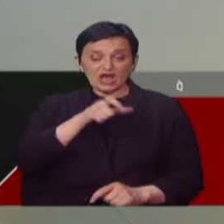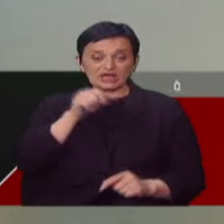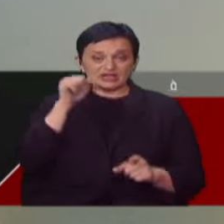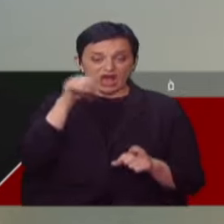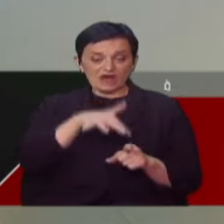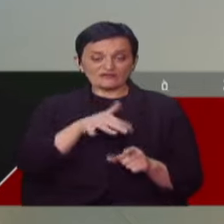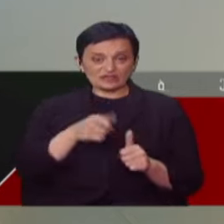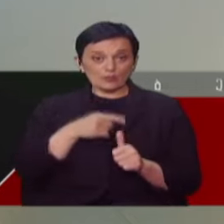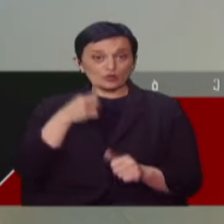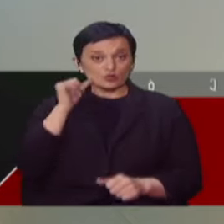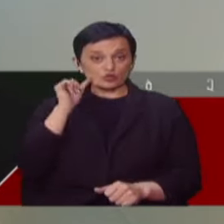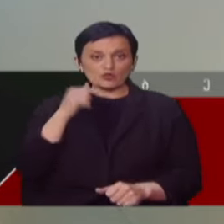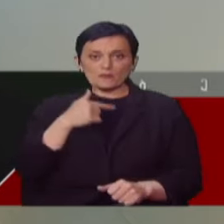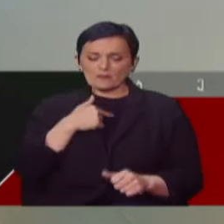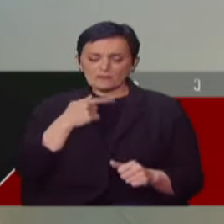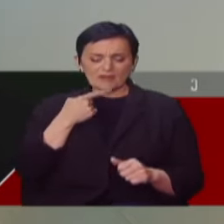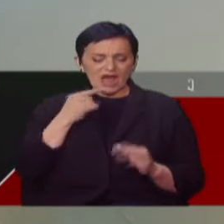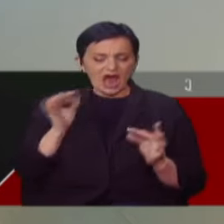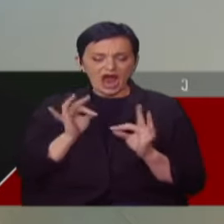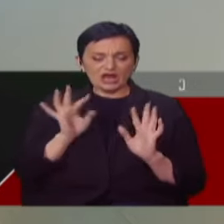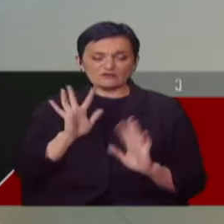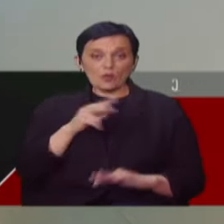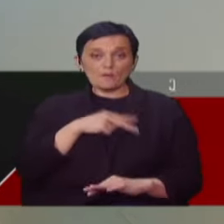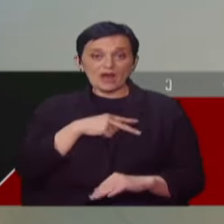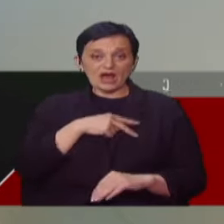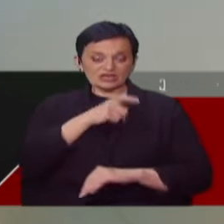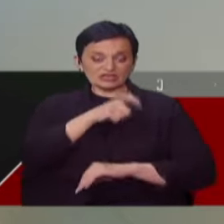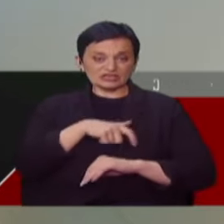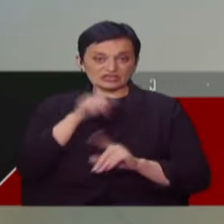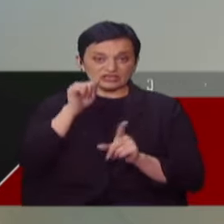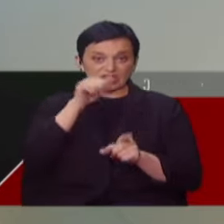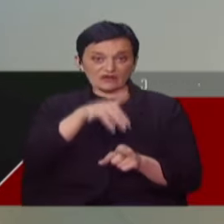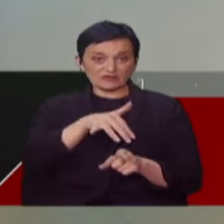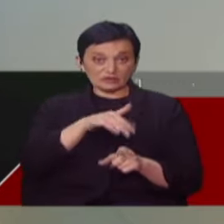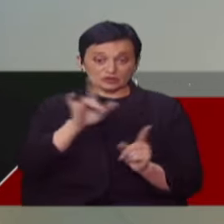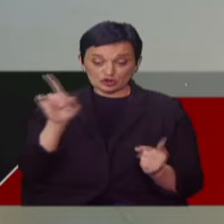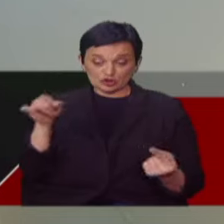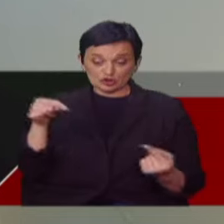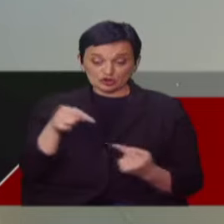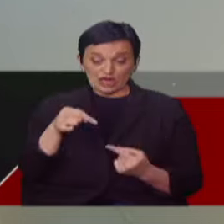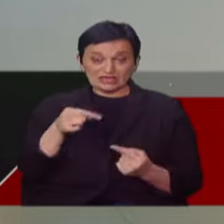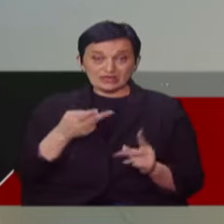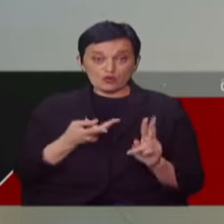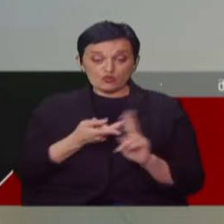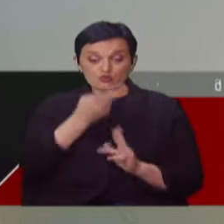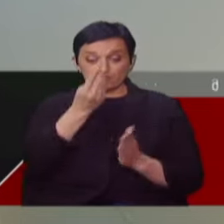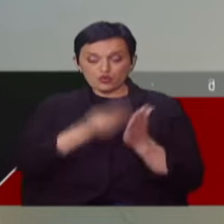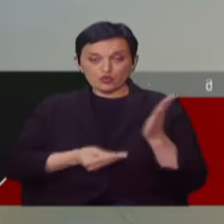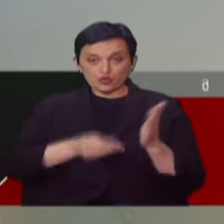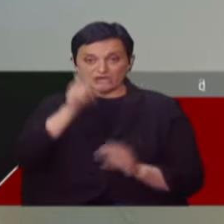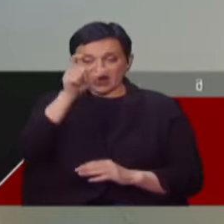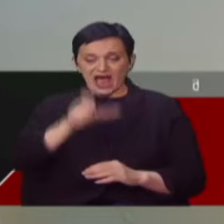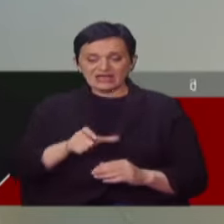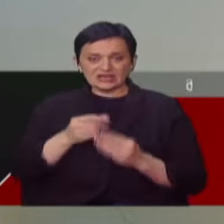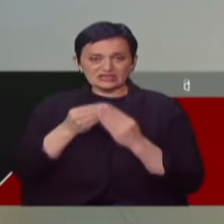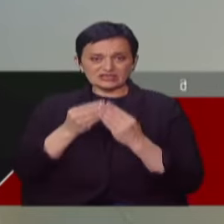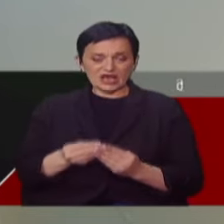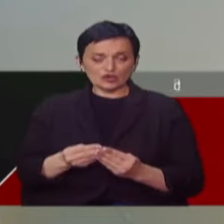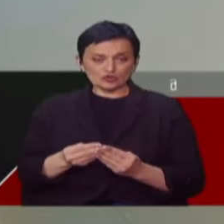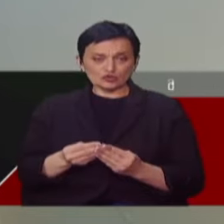ქვია გუშინ. მე არაფერს არ ვამბობ პარლამენტის წევრზე თავდასხმაზე. შესაბამისად, ბულინგის ადამიანებზე ზეწოლის,